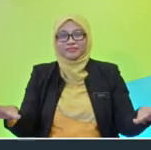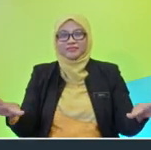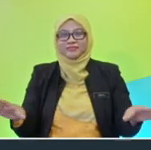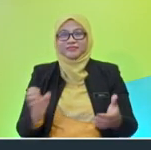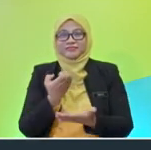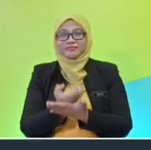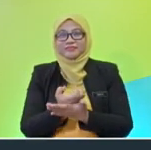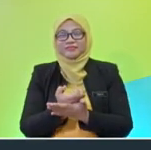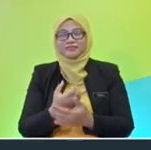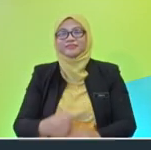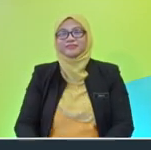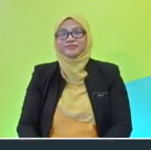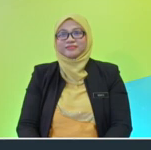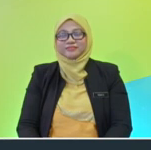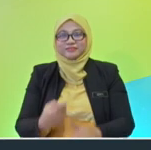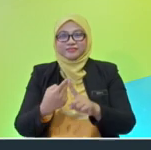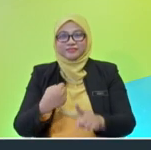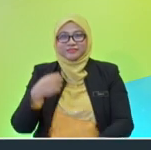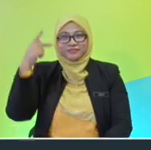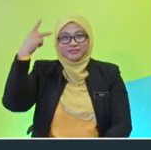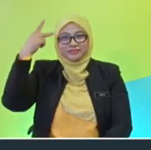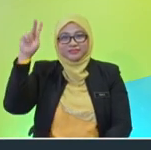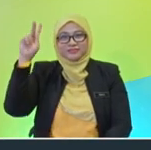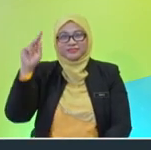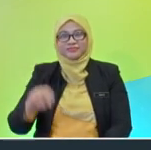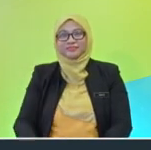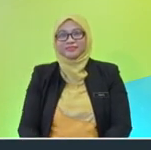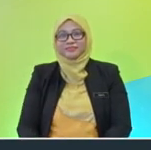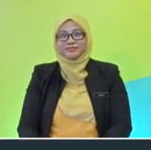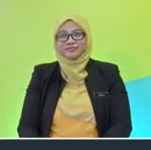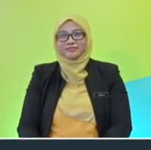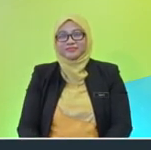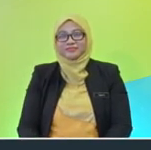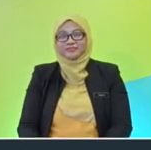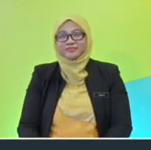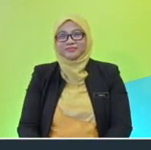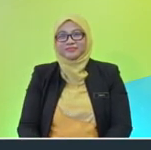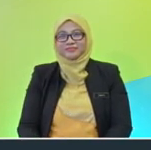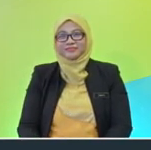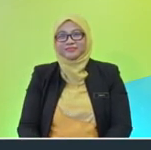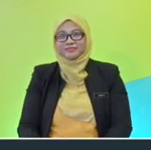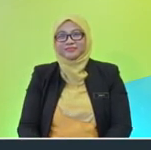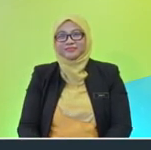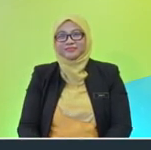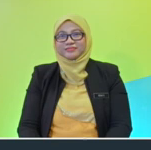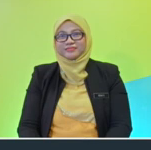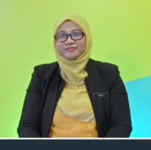aspek politik mungkin honey konsumsikan Hanif boleh boleh